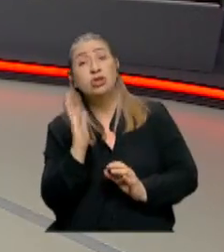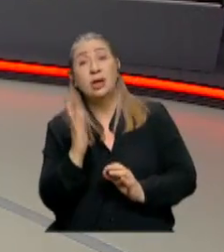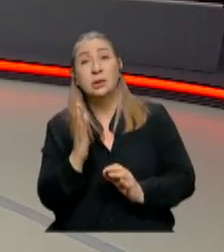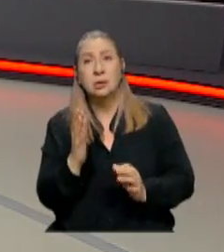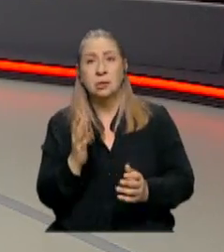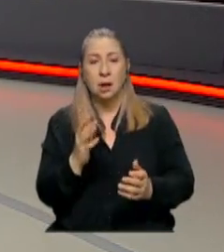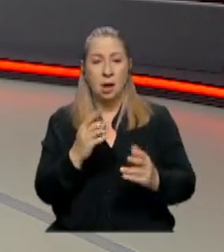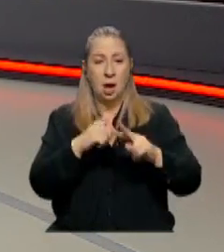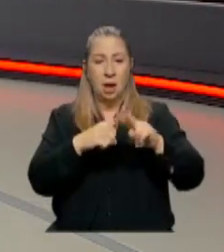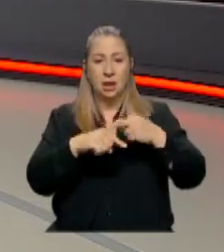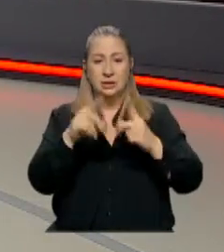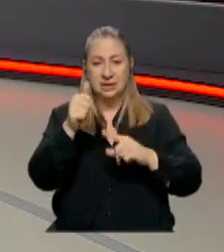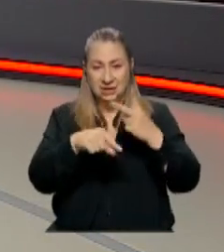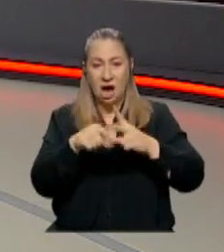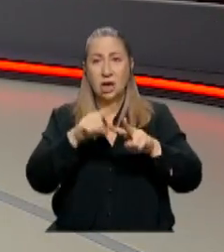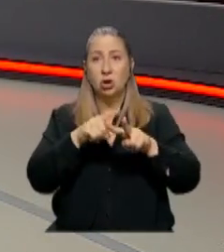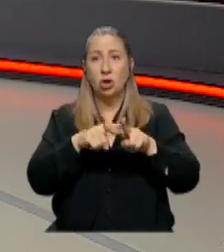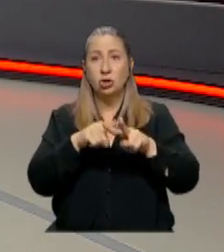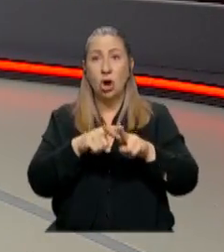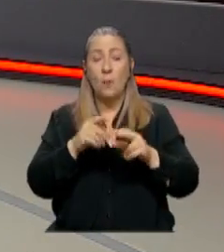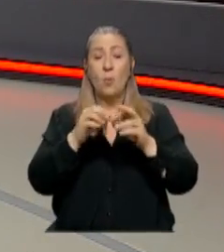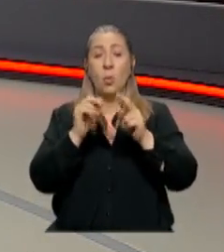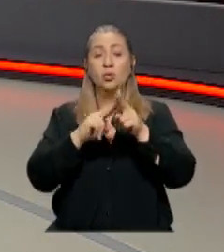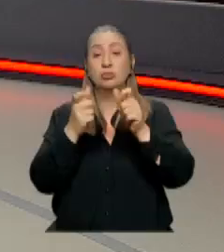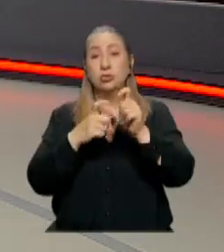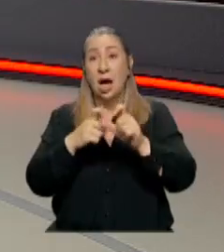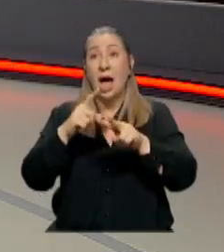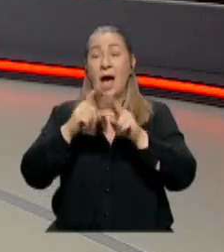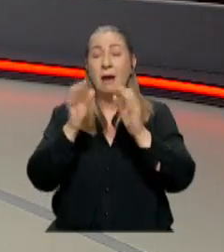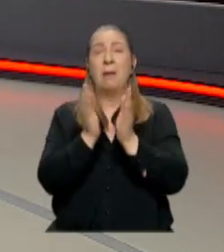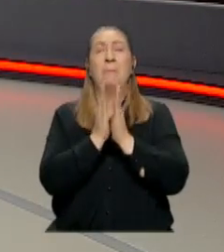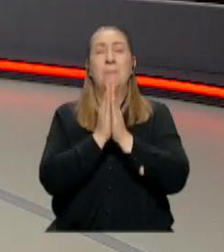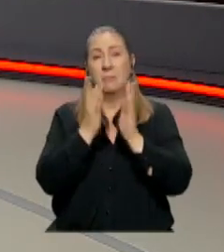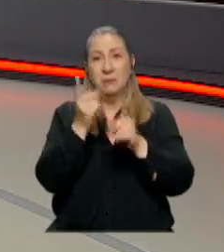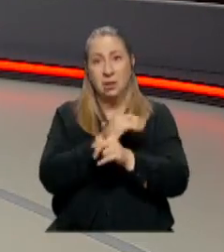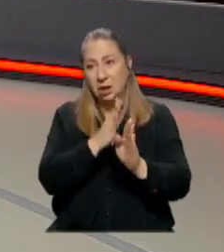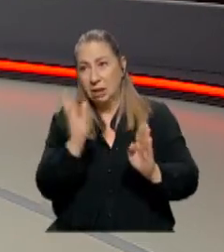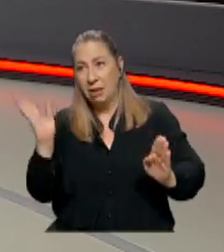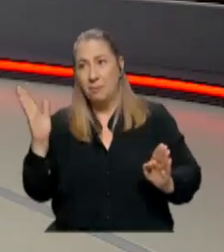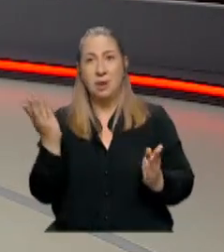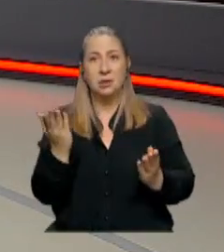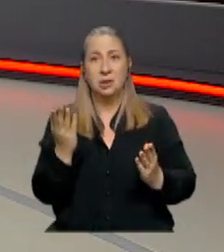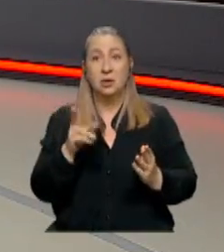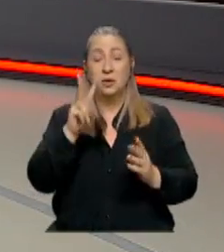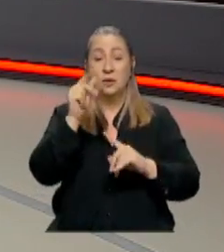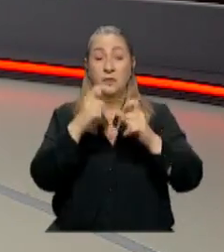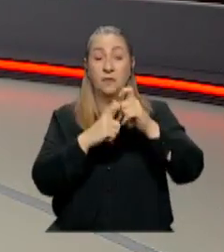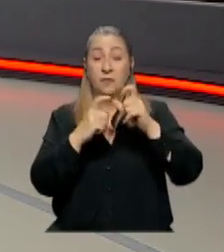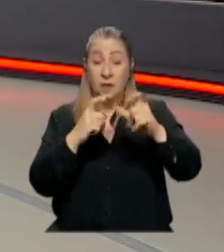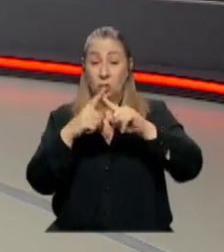Yani Aziz Antonio senetlerine kadar, Bokus hainlerine kadar gider mi yani? Merak ediyorum. Victor Hugo